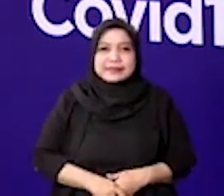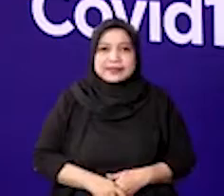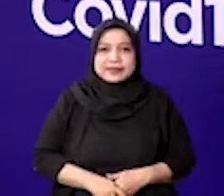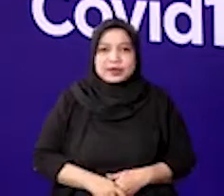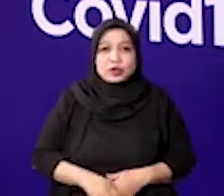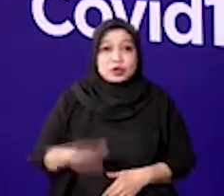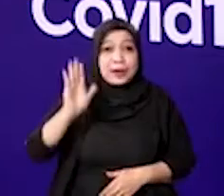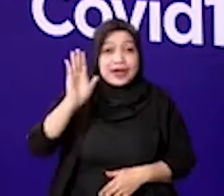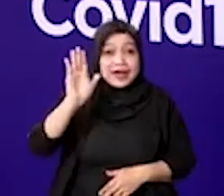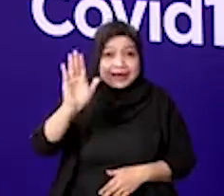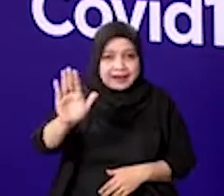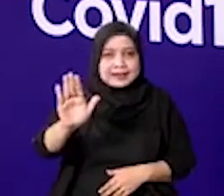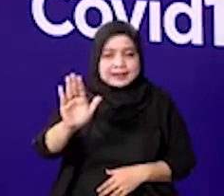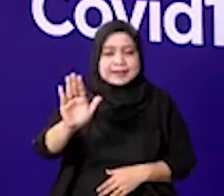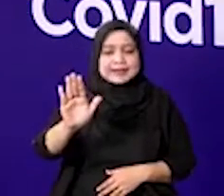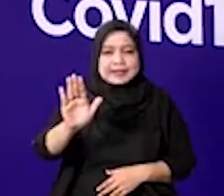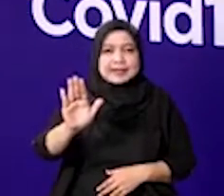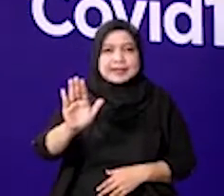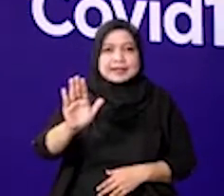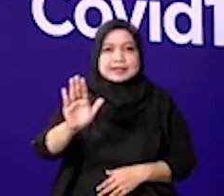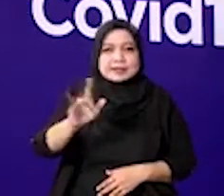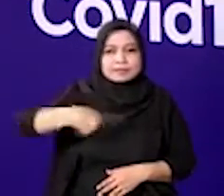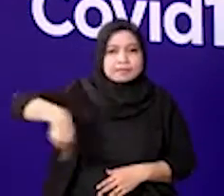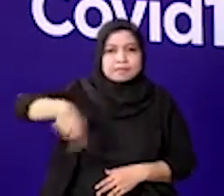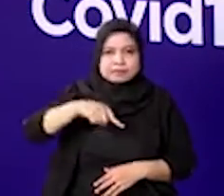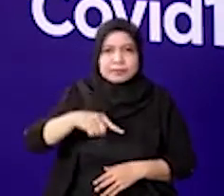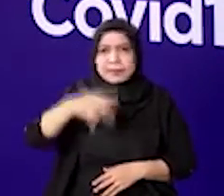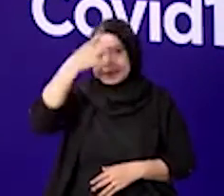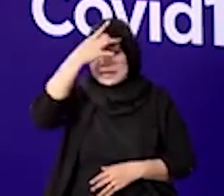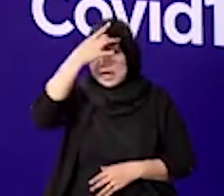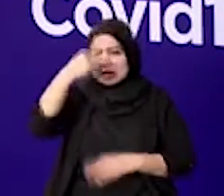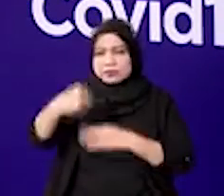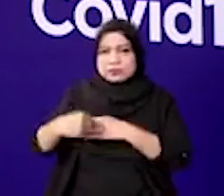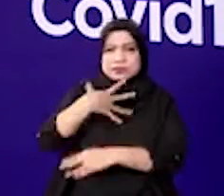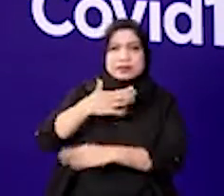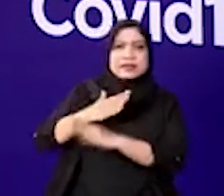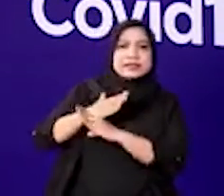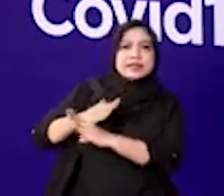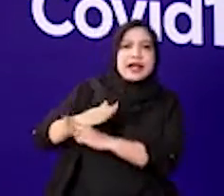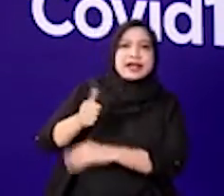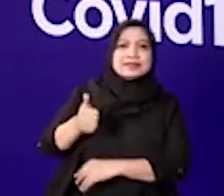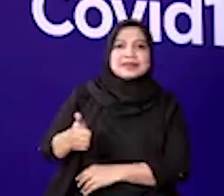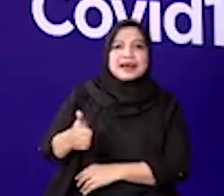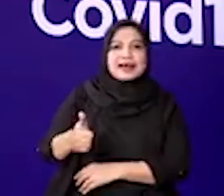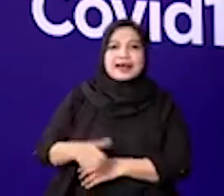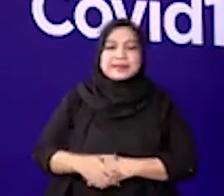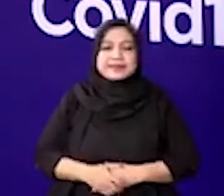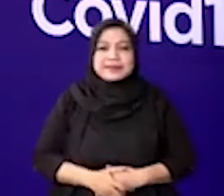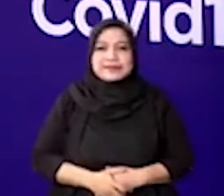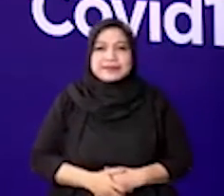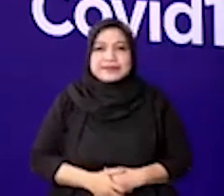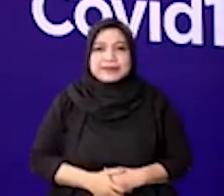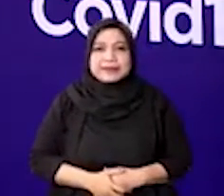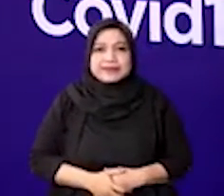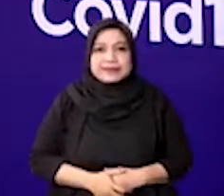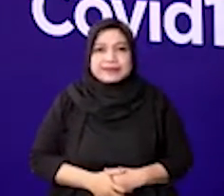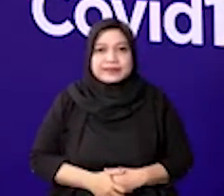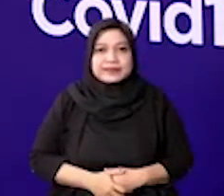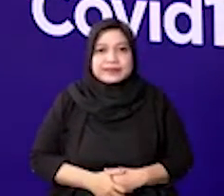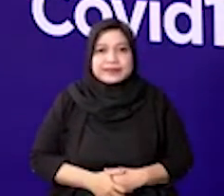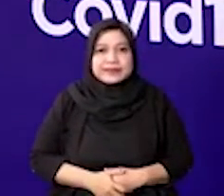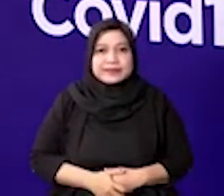ee pen begitu caranya adalah ee bahwa kita bisa libur ke mana saja